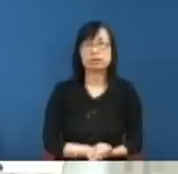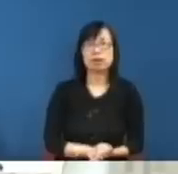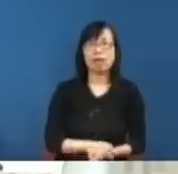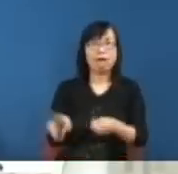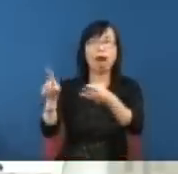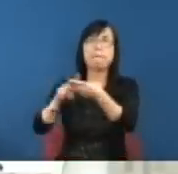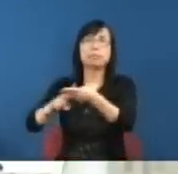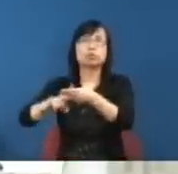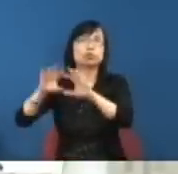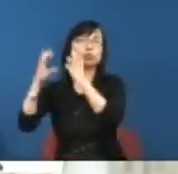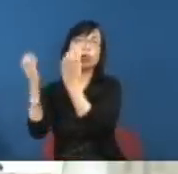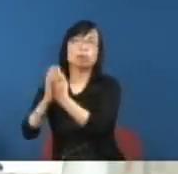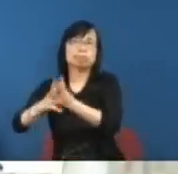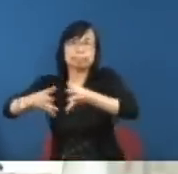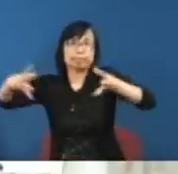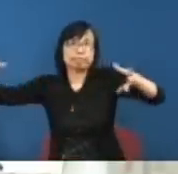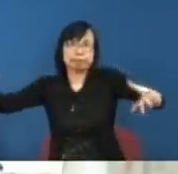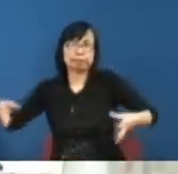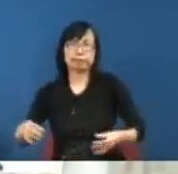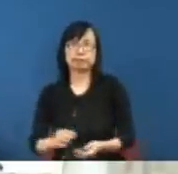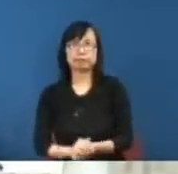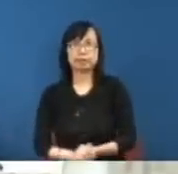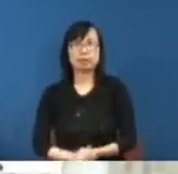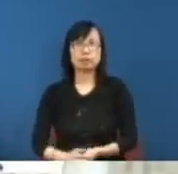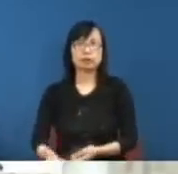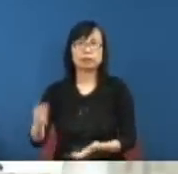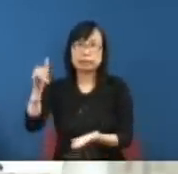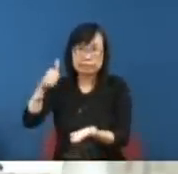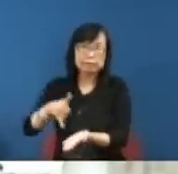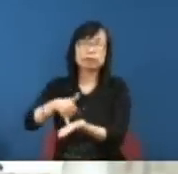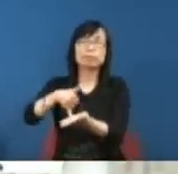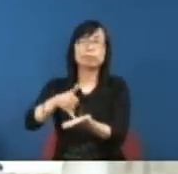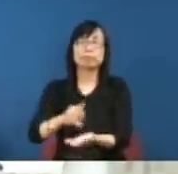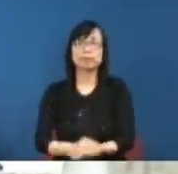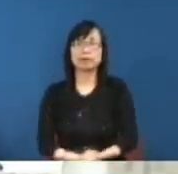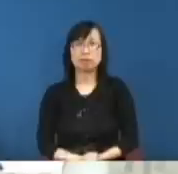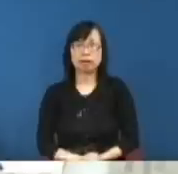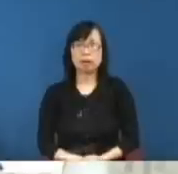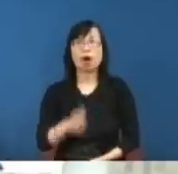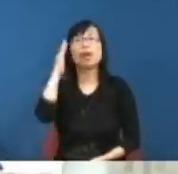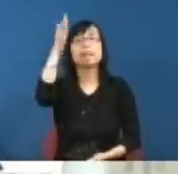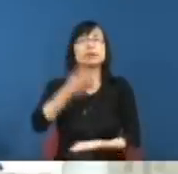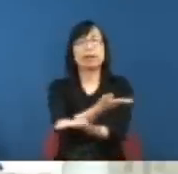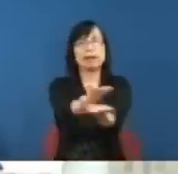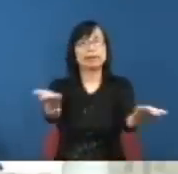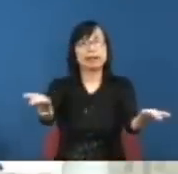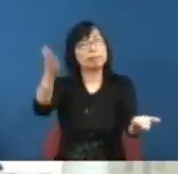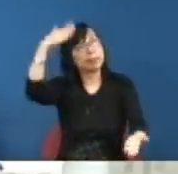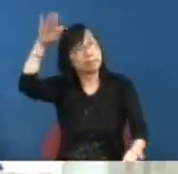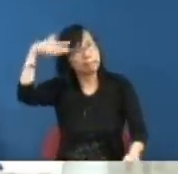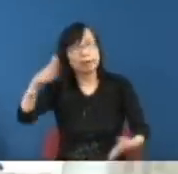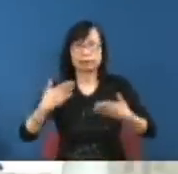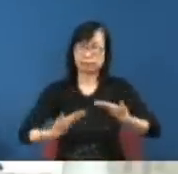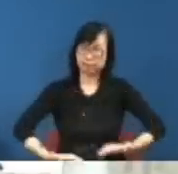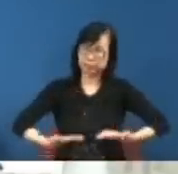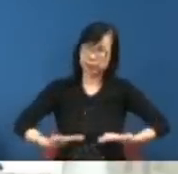民主黨大讚嘅國家嘅群眾都起嚟，所以喺呢點上面，我希望大家咧係明白到今日